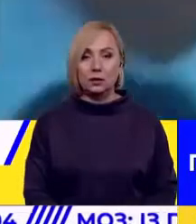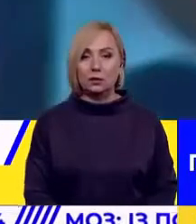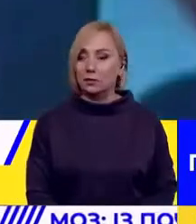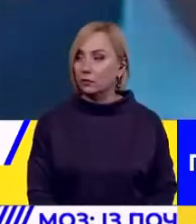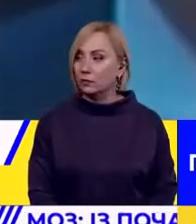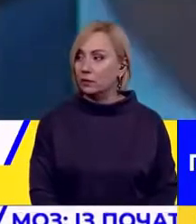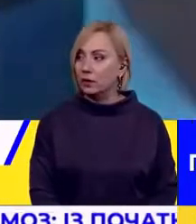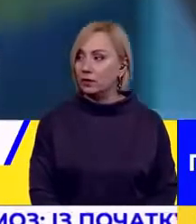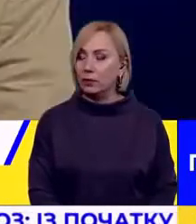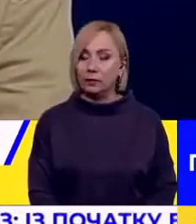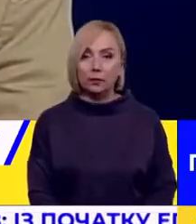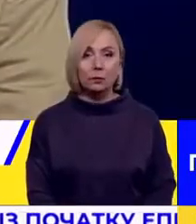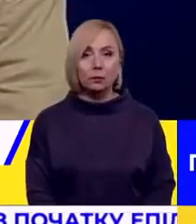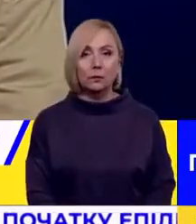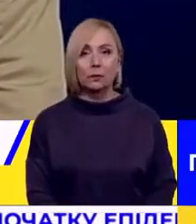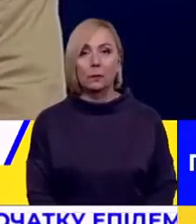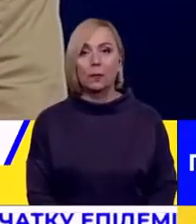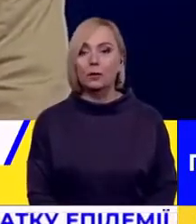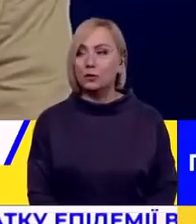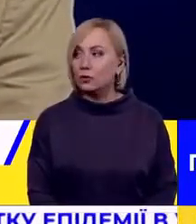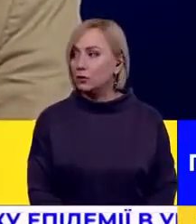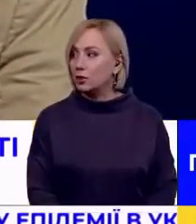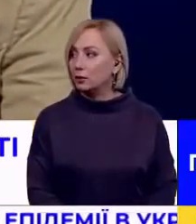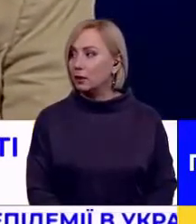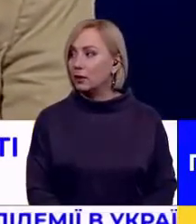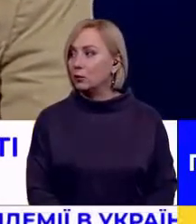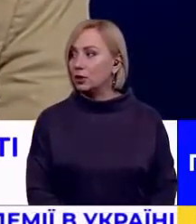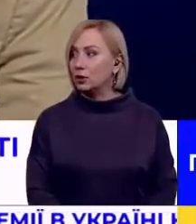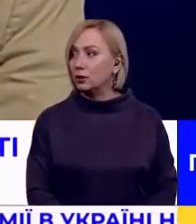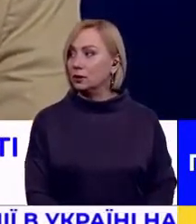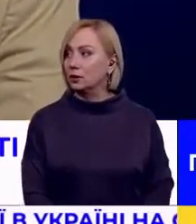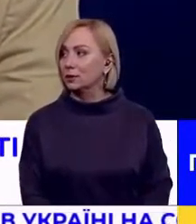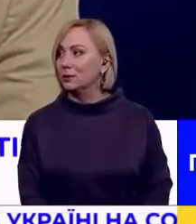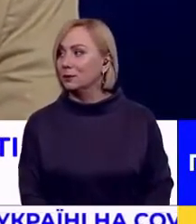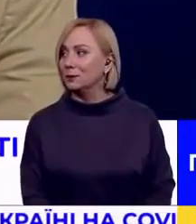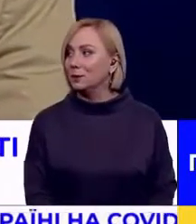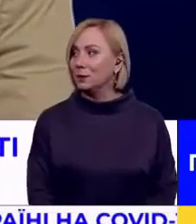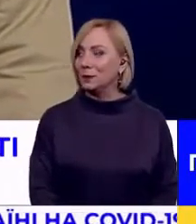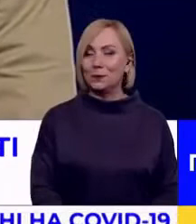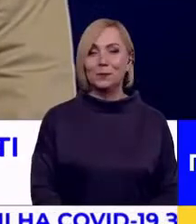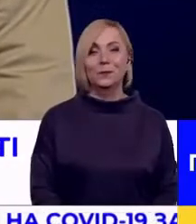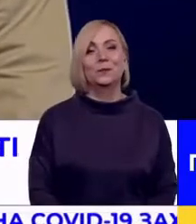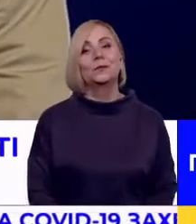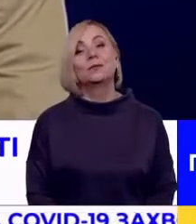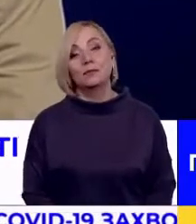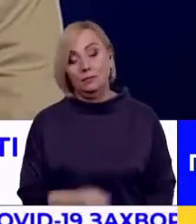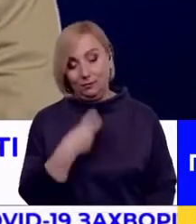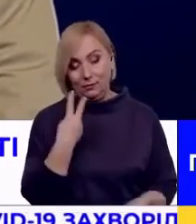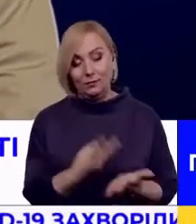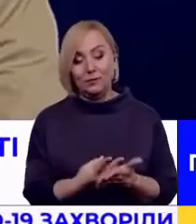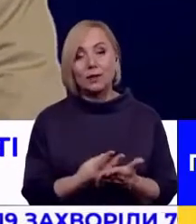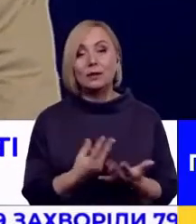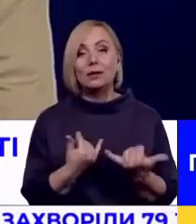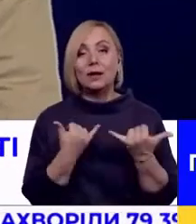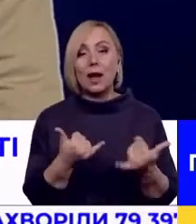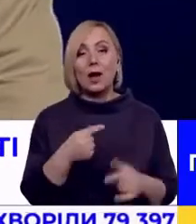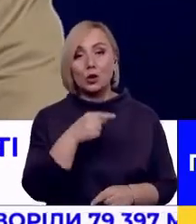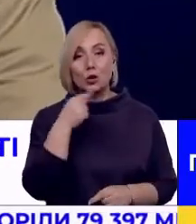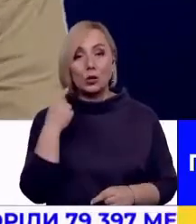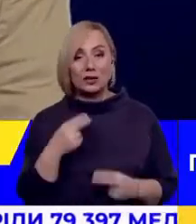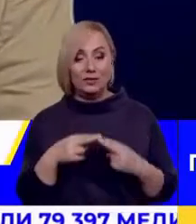функцію діалогу з місцевими елітами, і, безумовно, функцію демонстрації для Російської Федерації